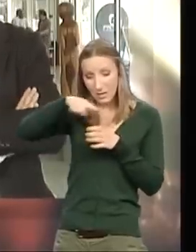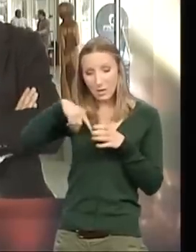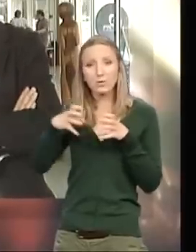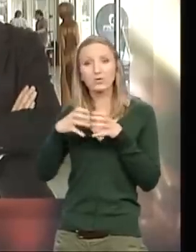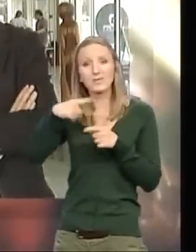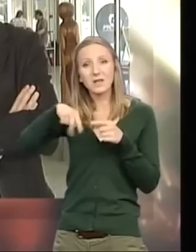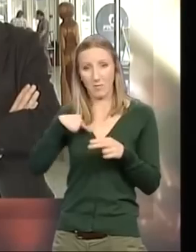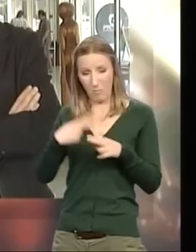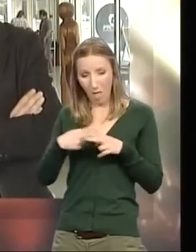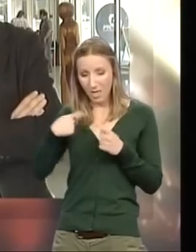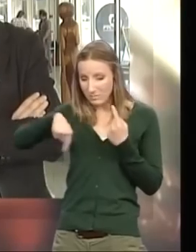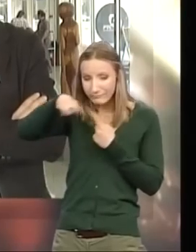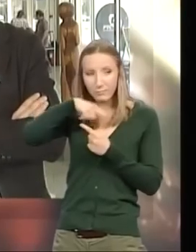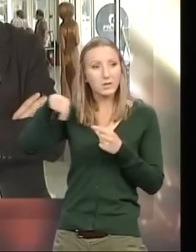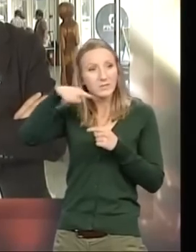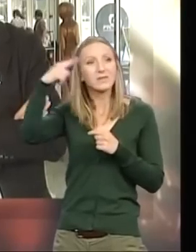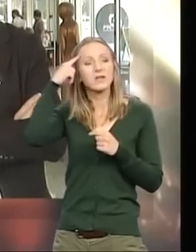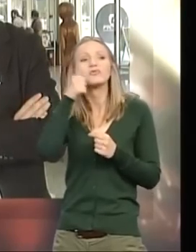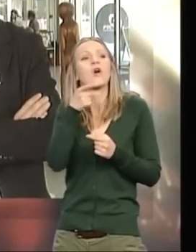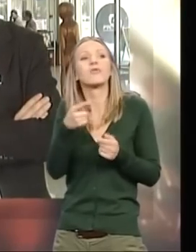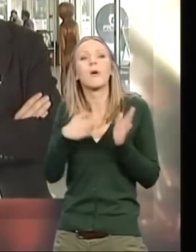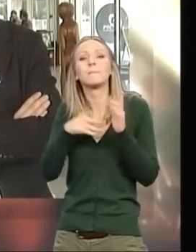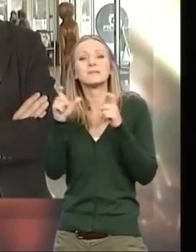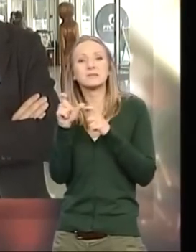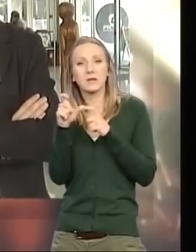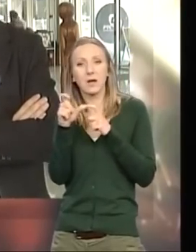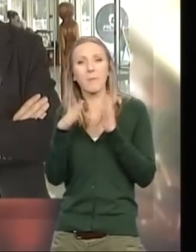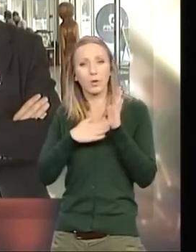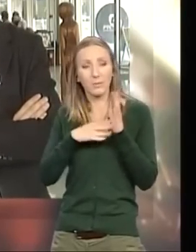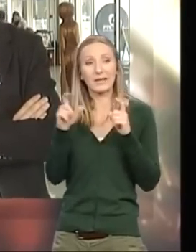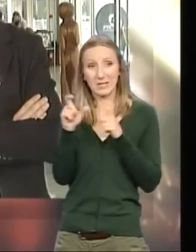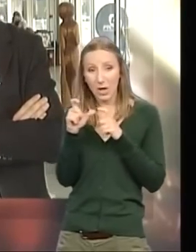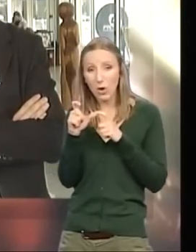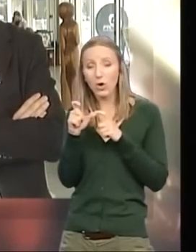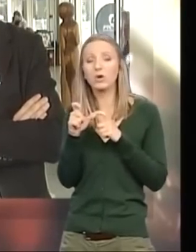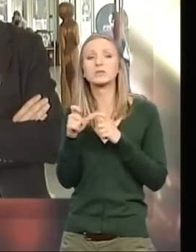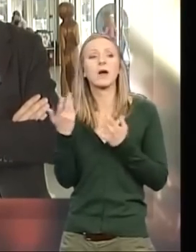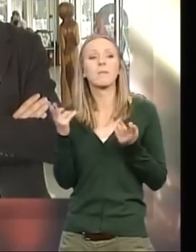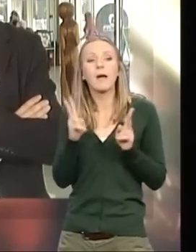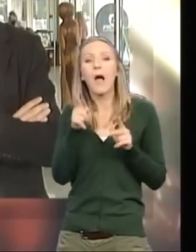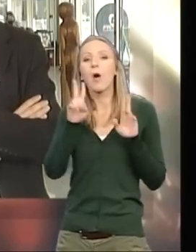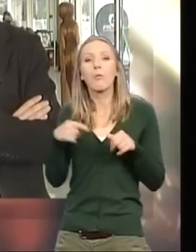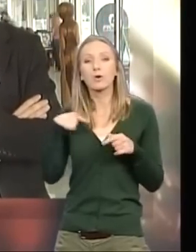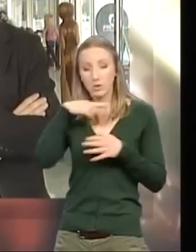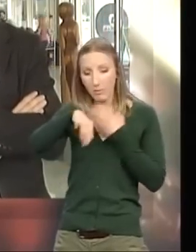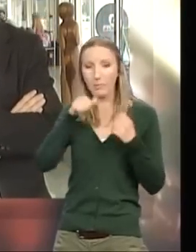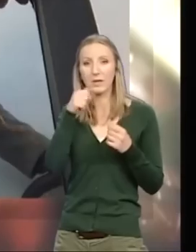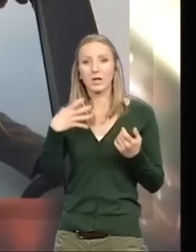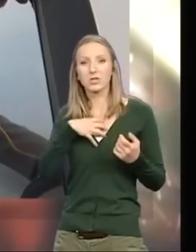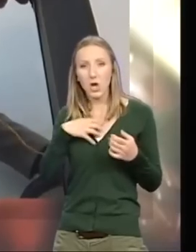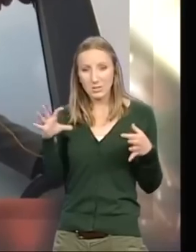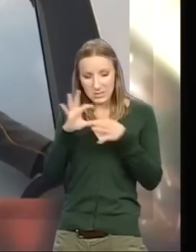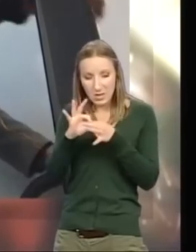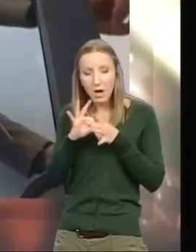osvesti u smislu šta znači multiple skleroza i do koje mere ona može da poremeti i socijalne veze.